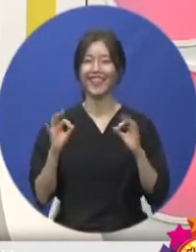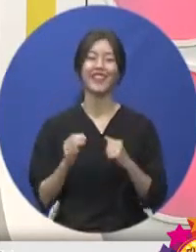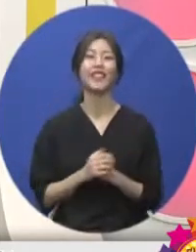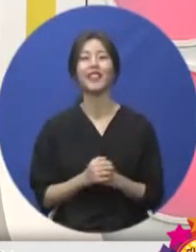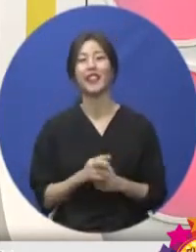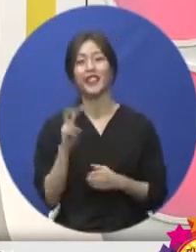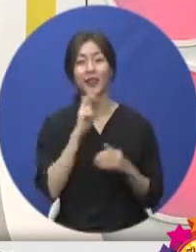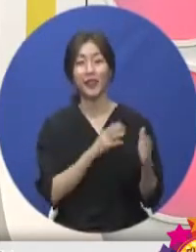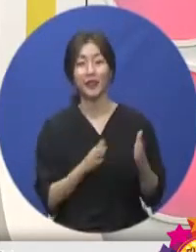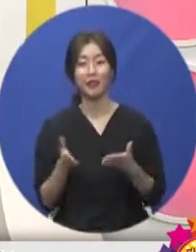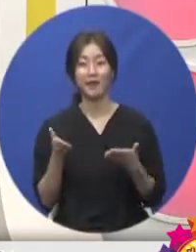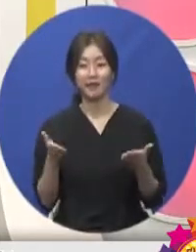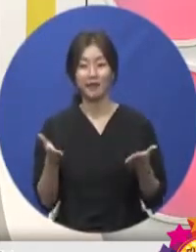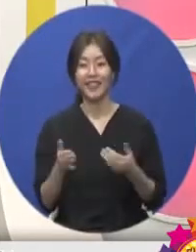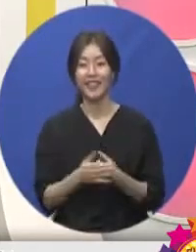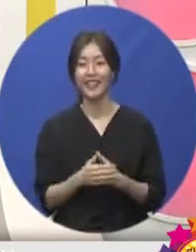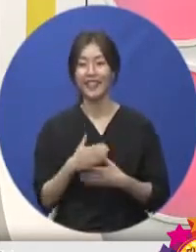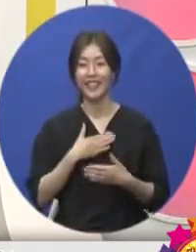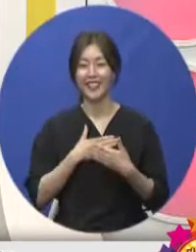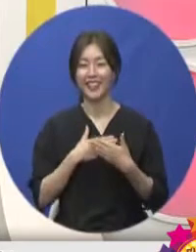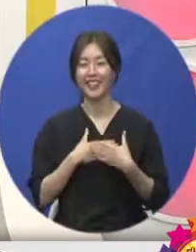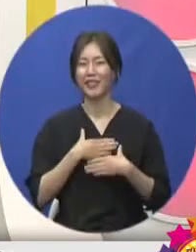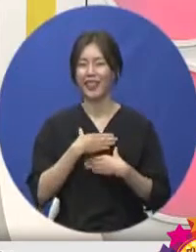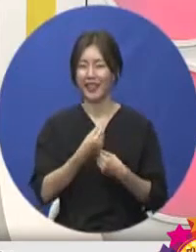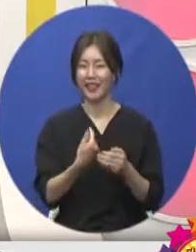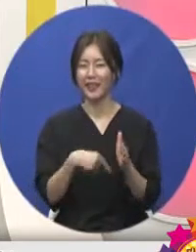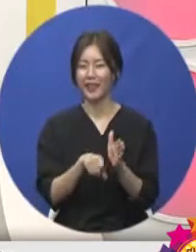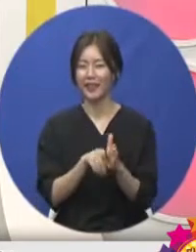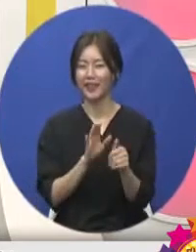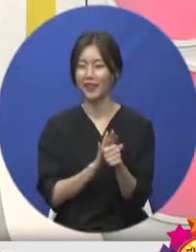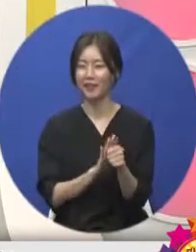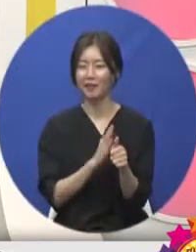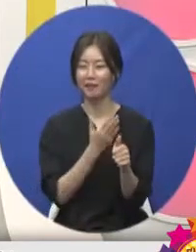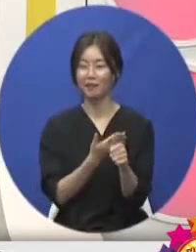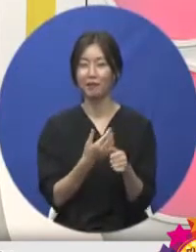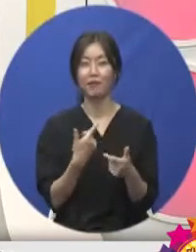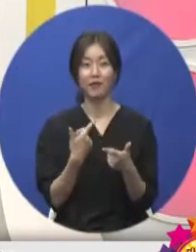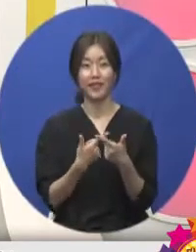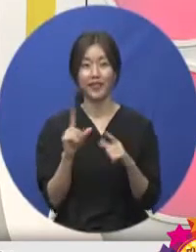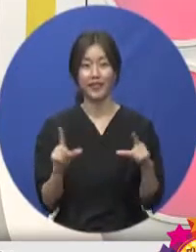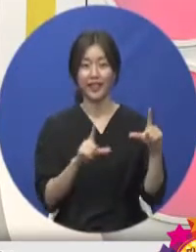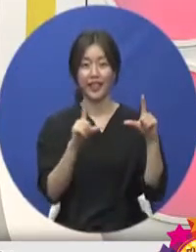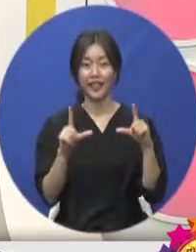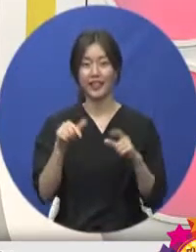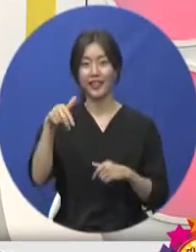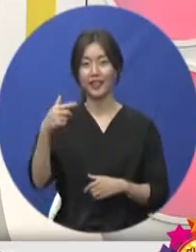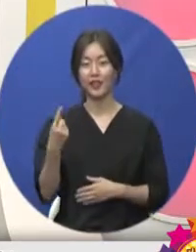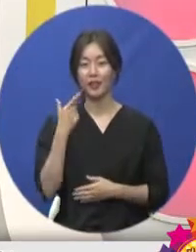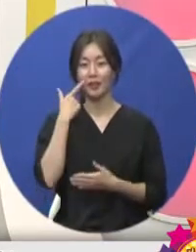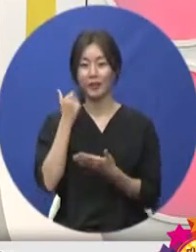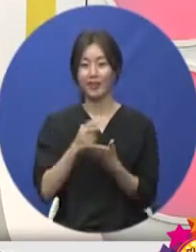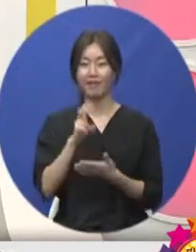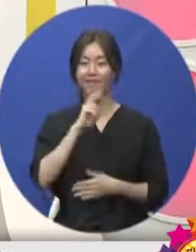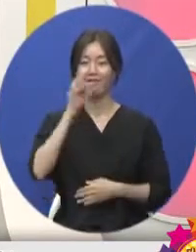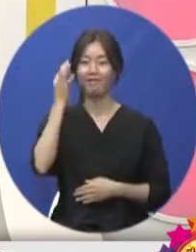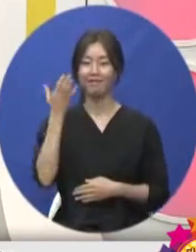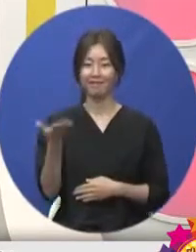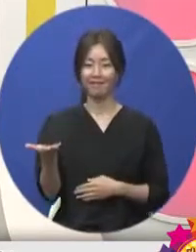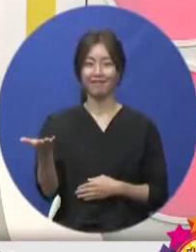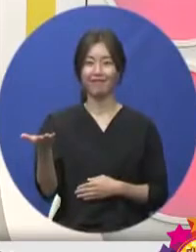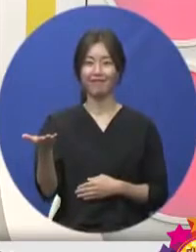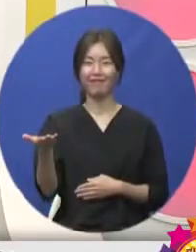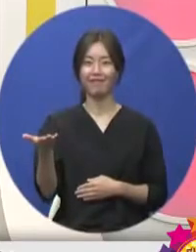그러면 가겠습니다. 야, 우리가 긴장 풀어드리려고 아버님 편안하게. 예, 예 감사합니다. 예. 예. 부산 예. 진구의 조명기님의 노래 들어볼까?